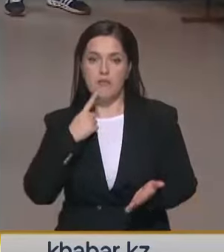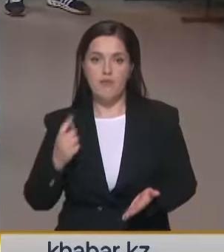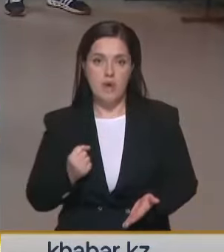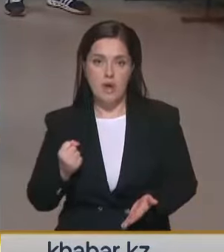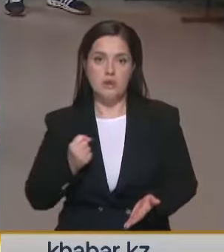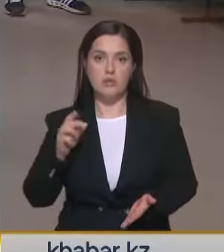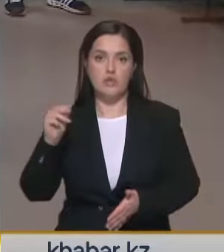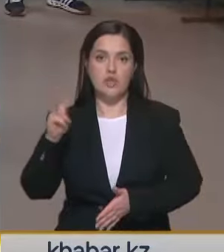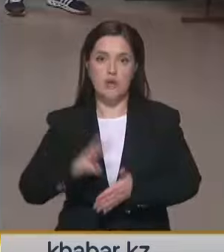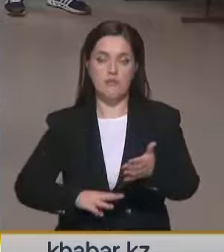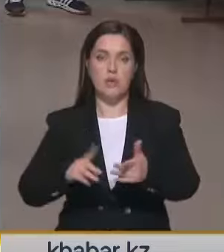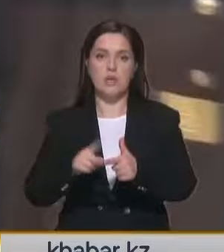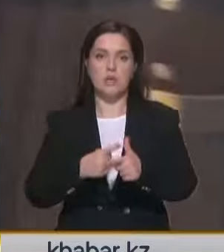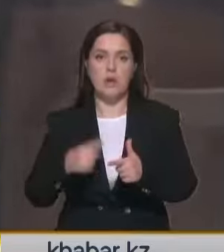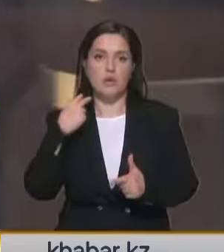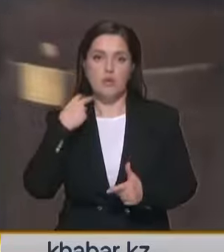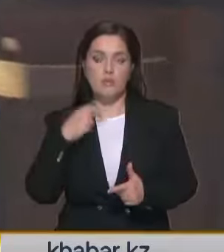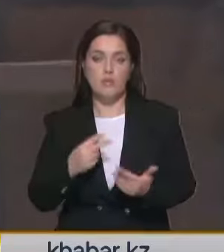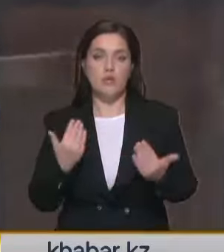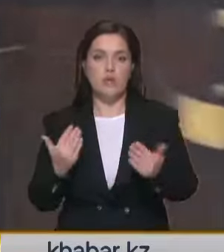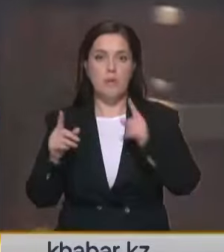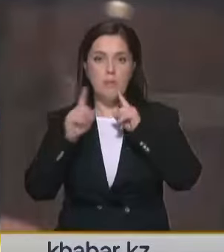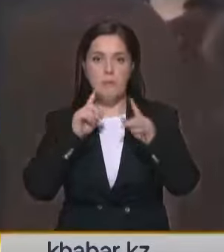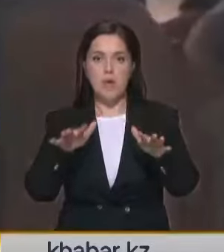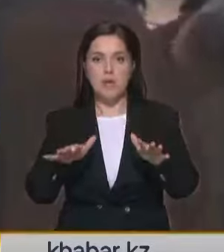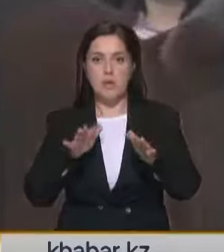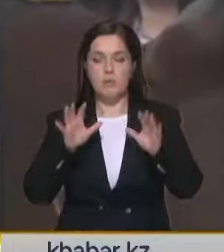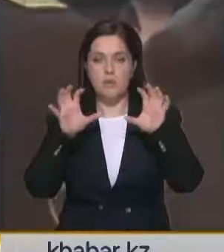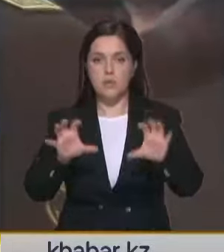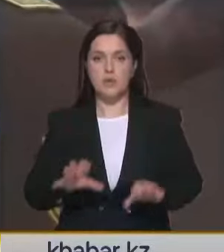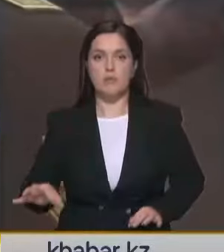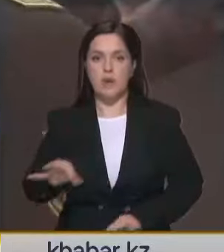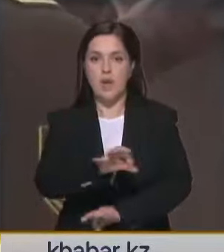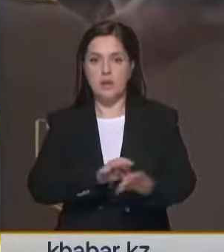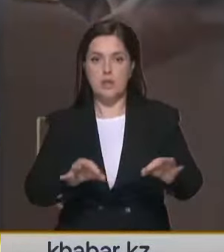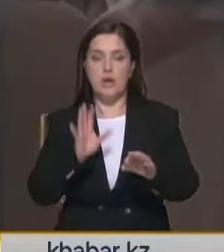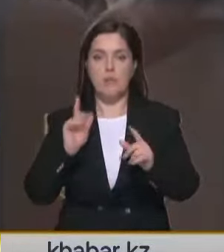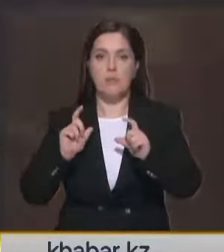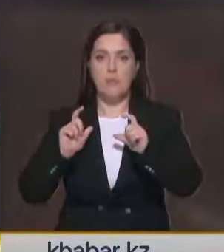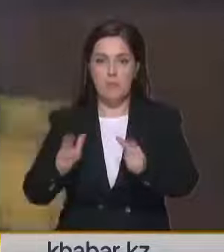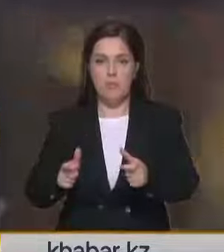службы предусмотрен штраф и ограничение свободы. Сейчас в парламенте рассматривается законопроект,